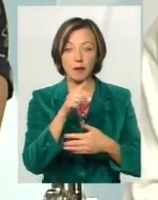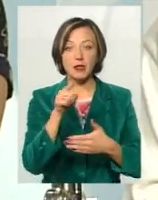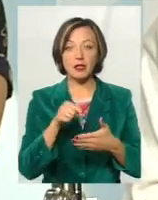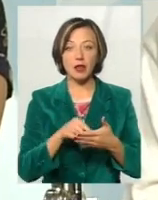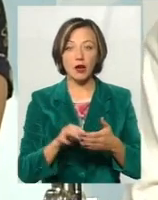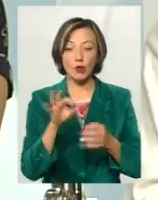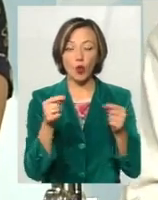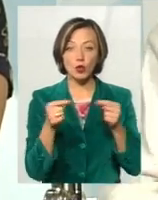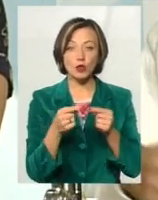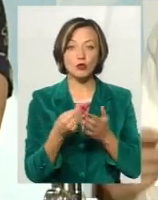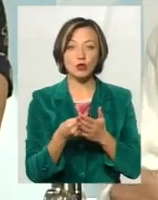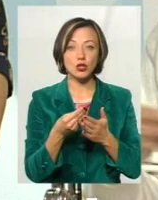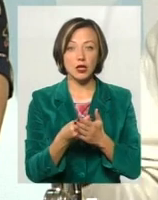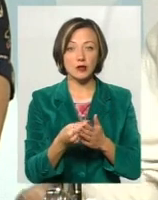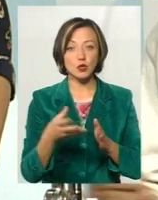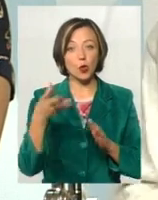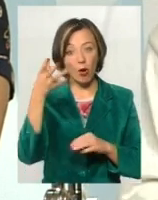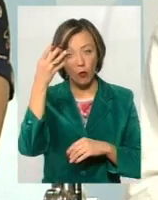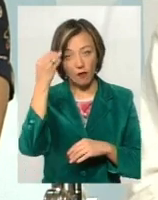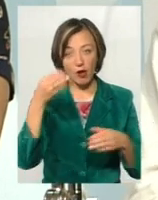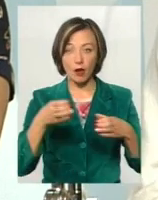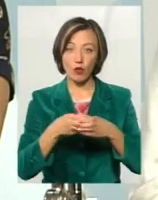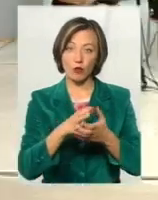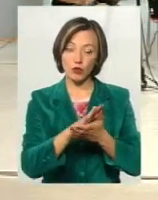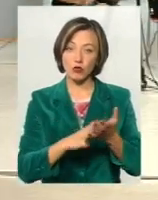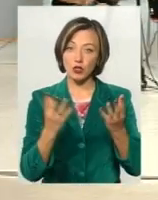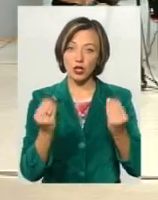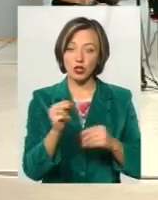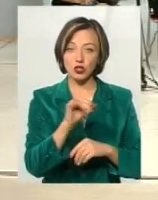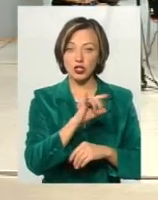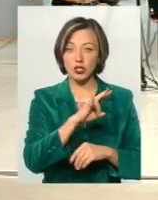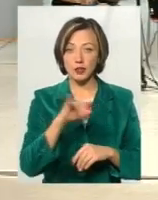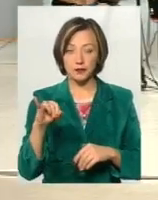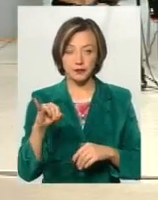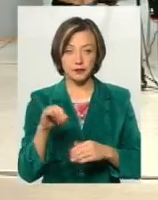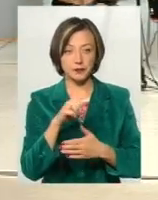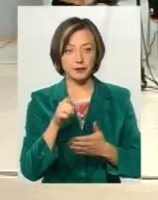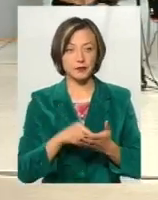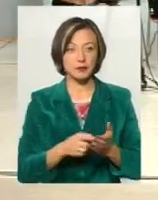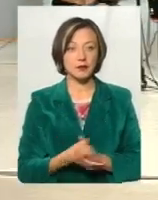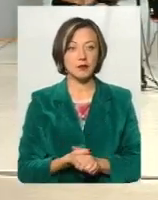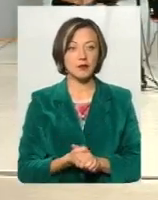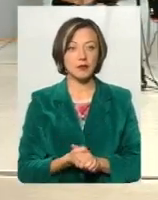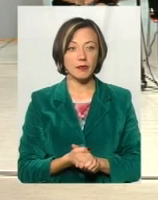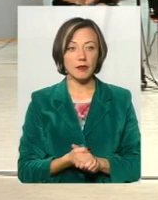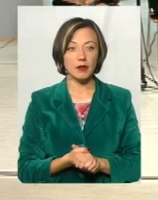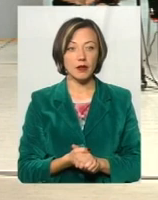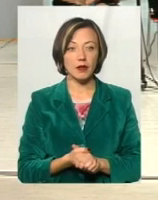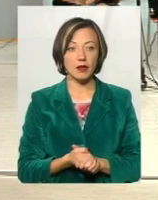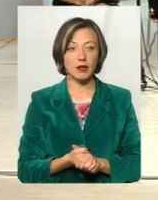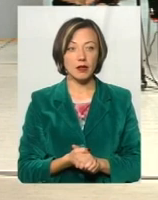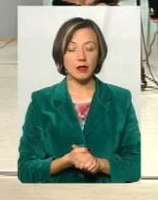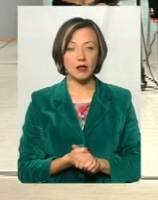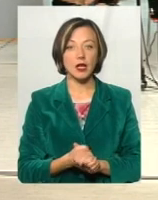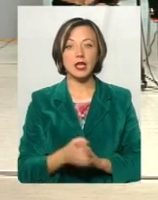про уточнення бюджету з урахуванням груп продовженого дня, чи ні? А якщо не ставили, то чому? Сесія про уточнення